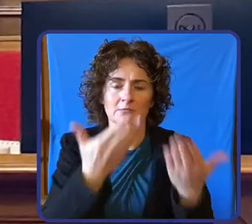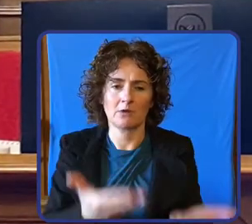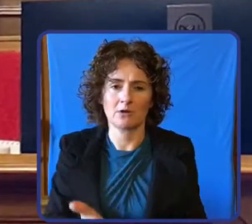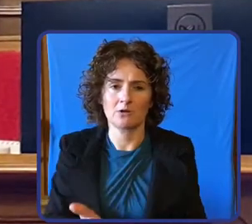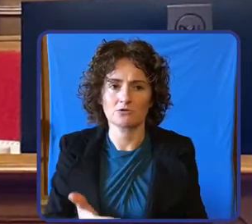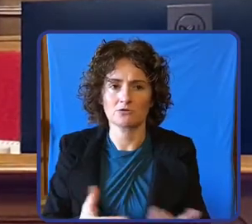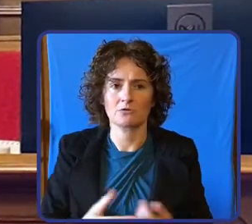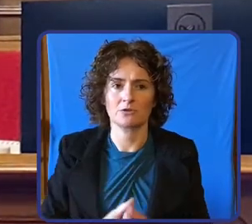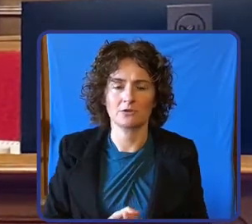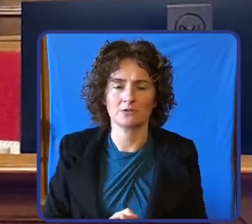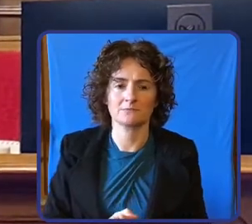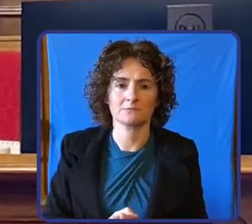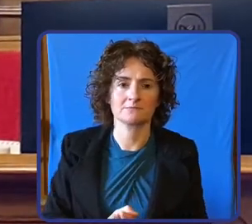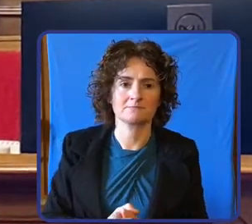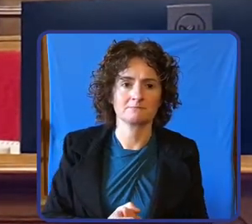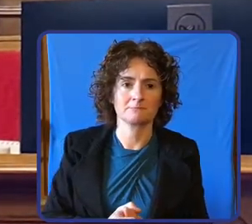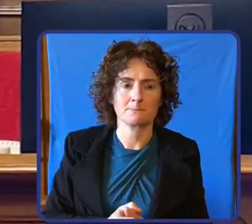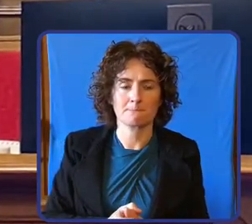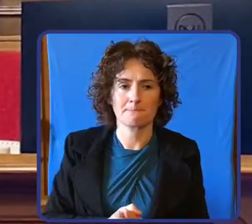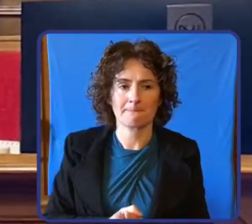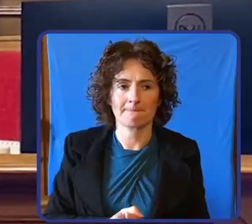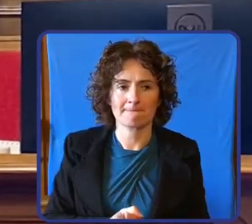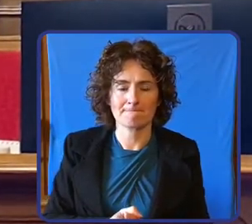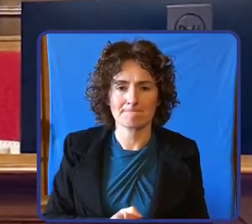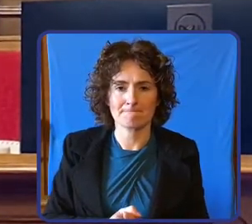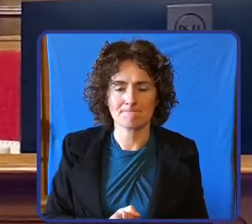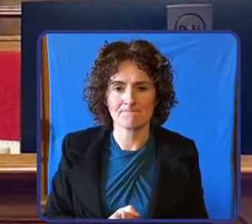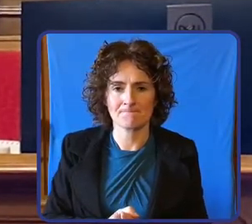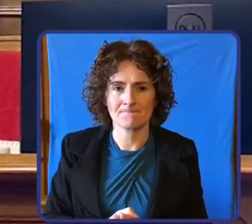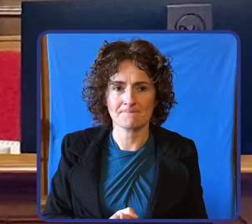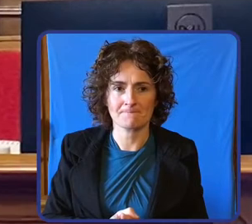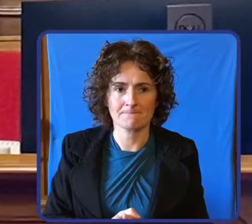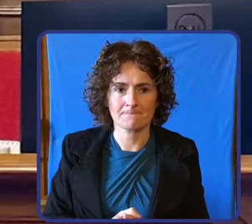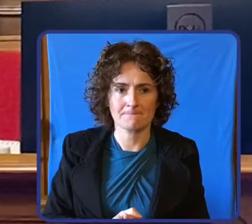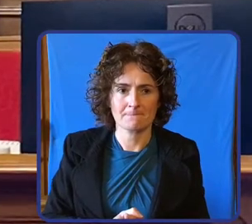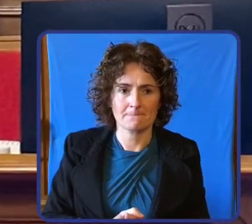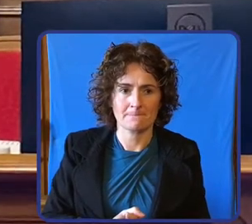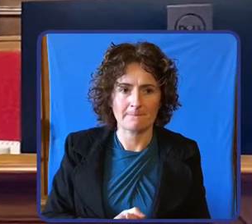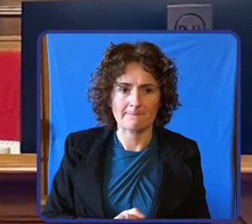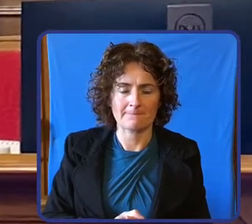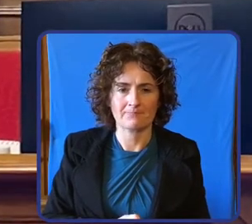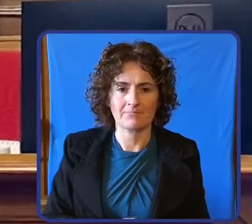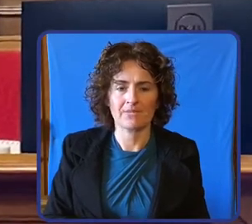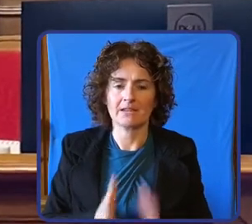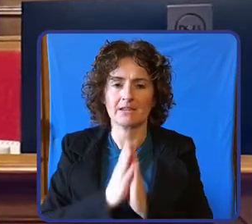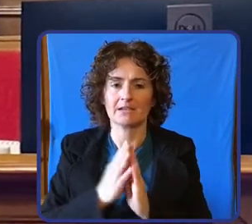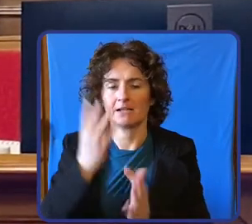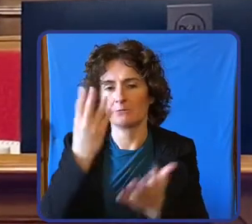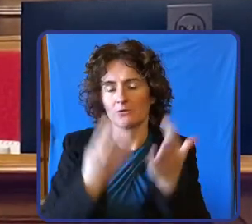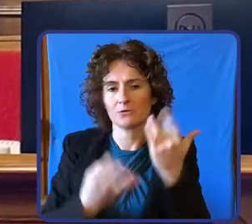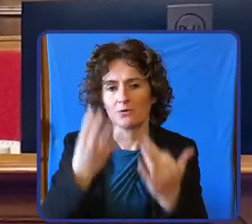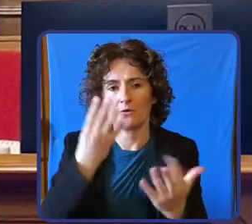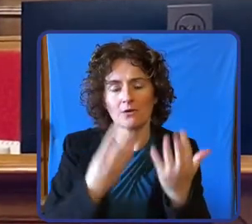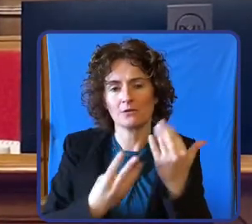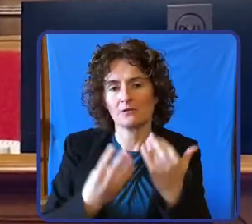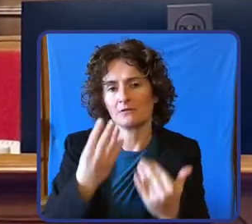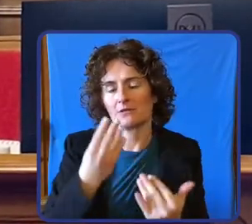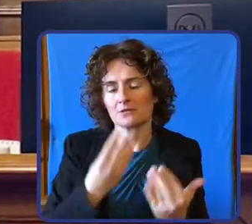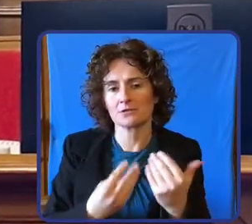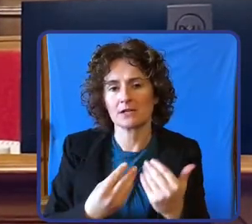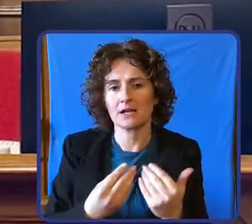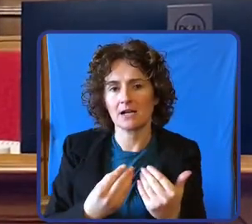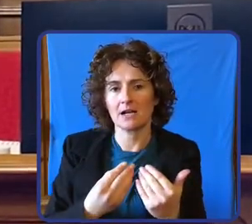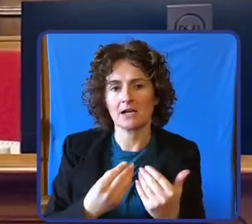kifáradva, és kérem kollégánkat, hogy állítsa be a mikrofont a megfelelő magasságra. Kérem szépen a könyvvizsgáló asszonynak a